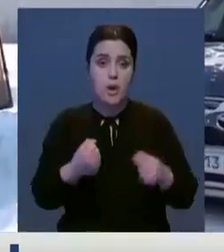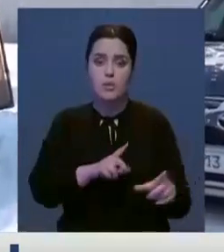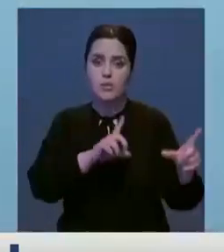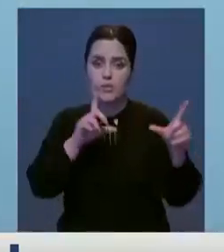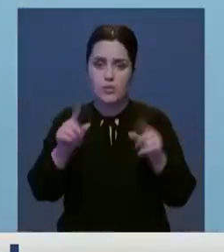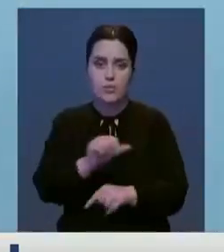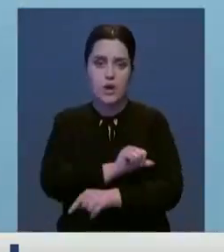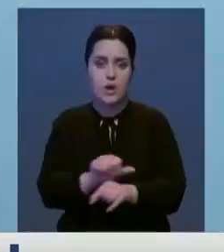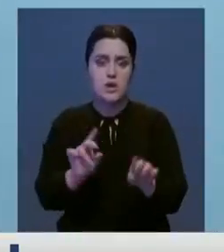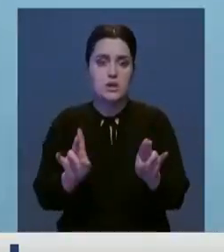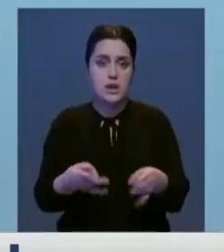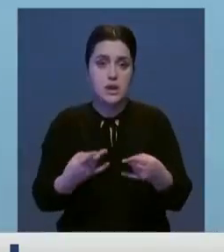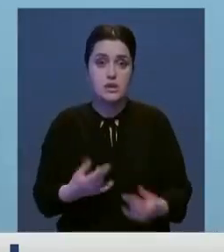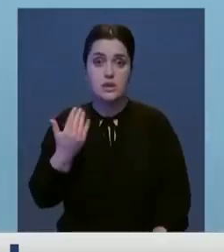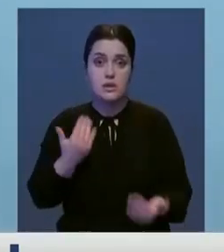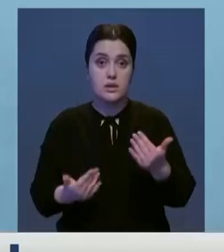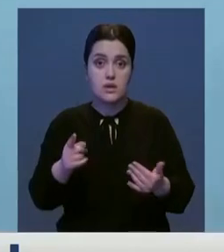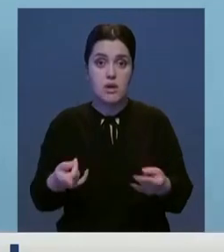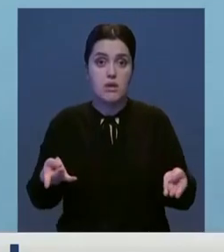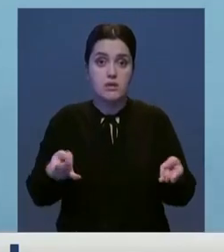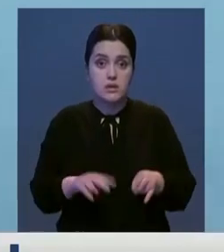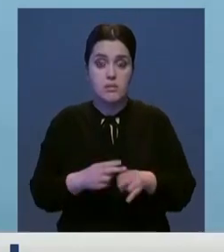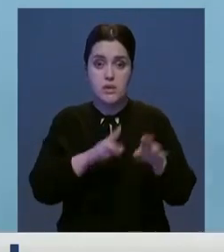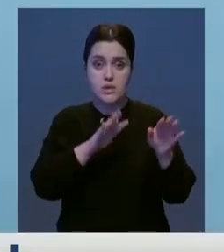населенных пунктов. Ведь если вы окажетесь в снежном плену,